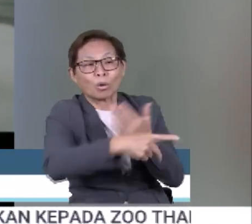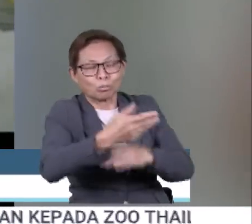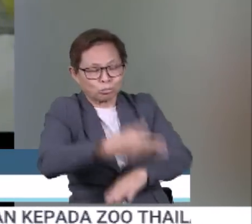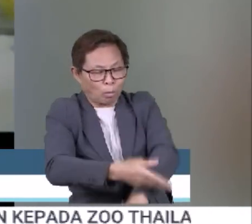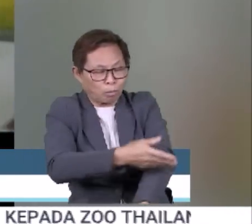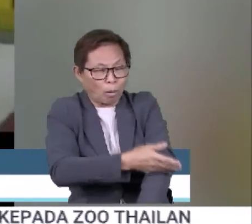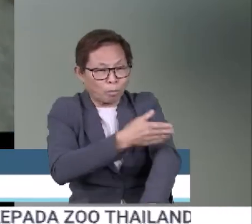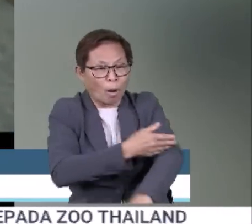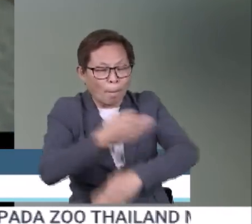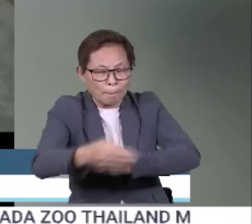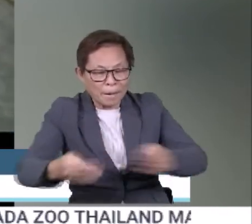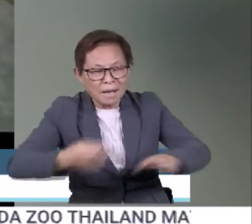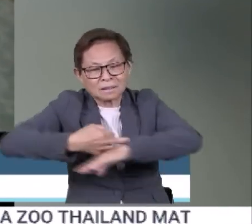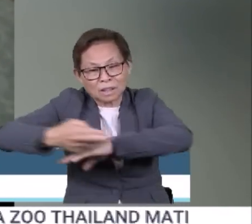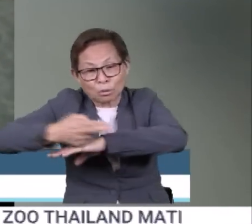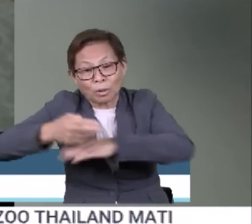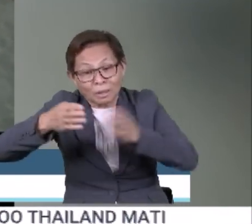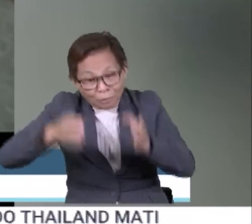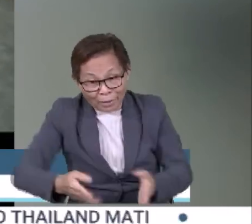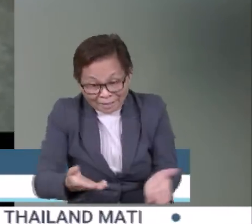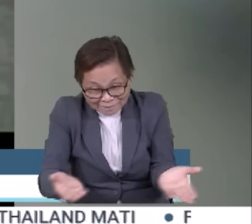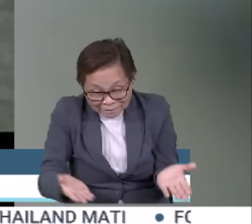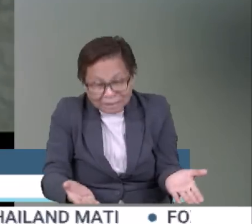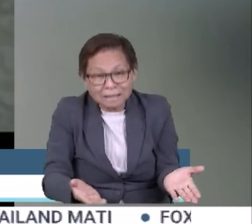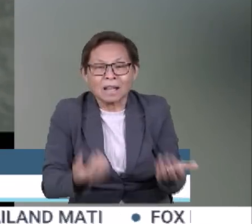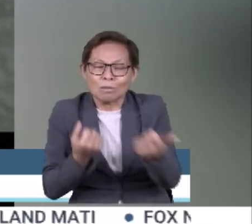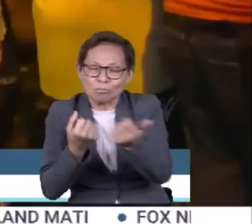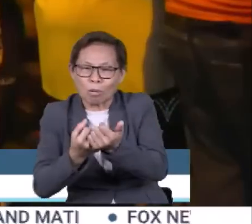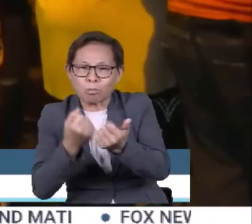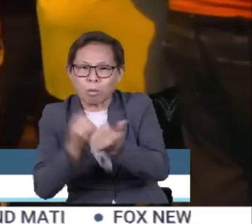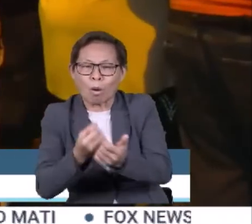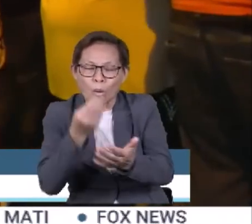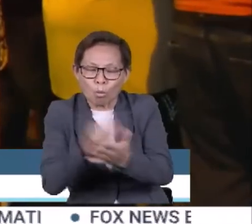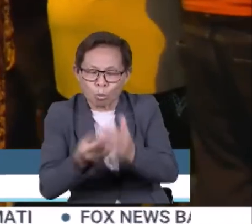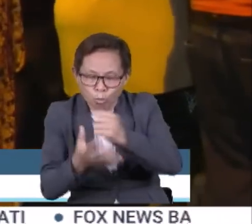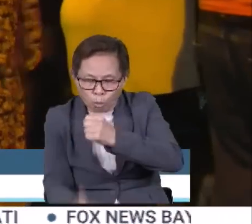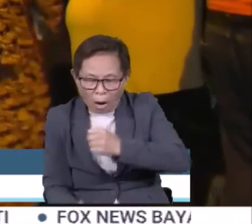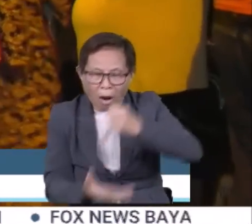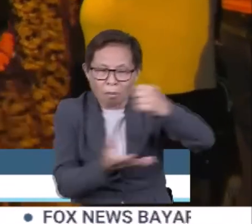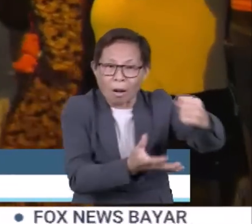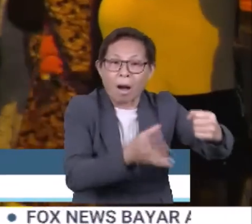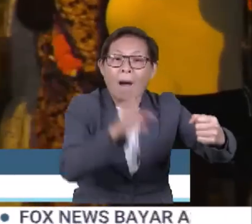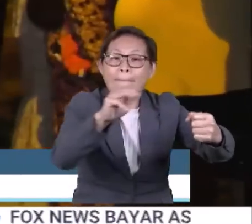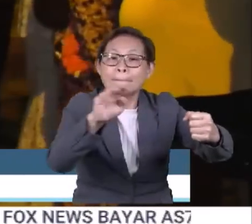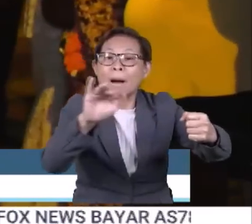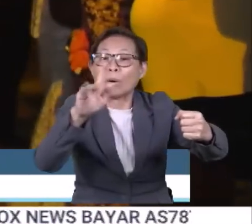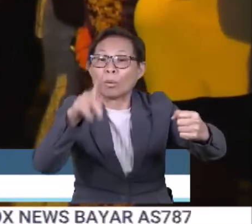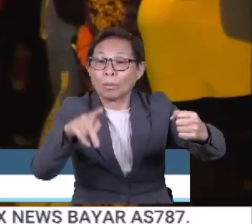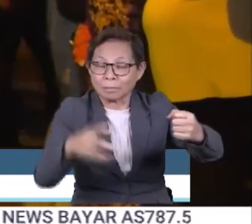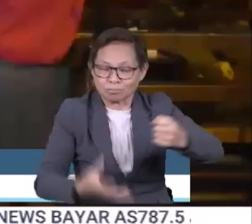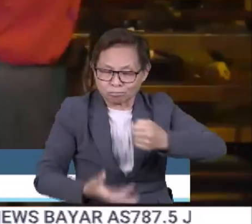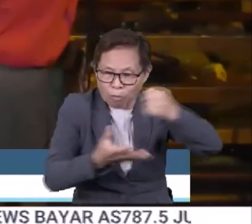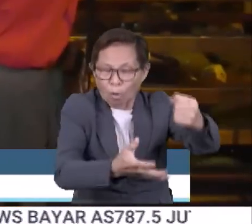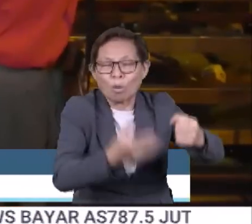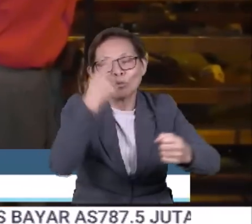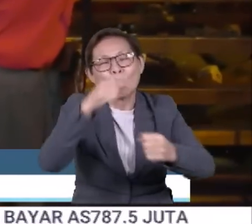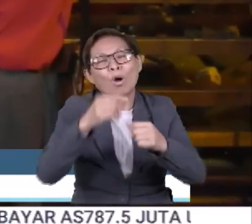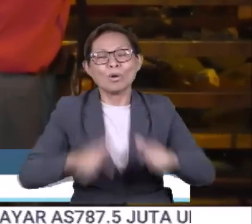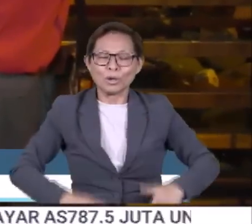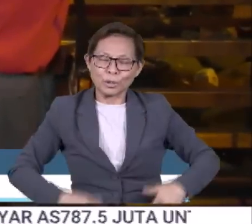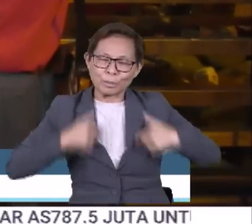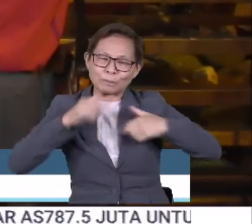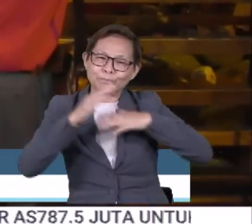taraf bilik-bilik sewa warga di sini disokong dengan suntikan dana Mawib bagi menyediakan kehidupan yang selesa kepada